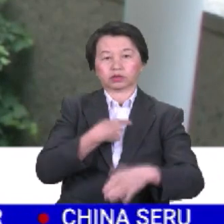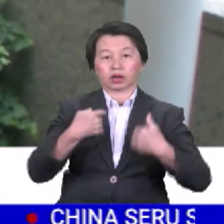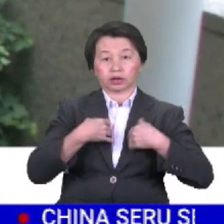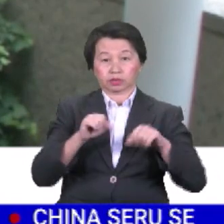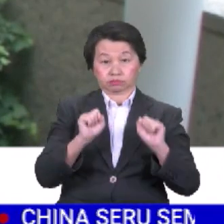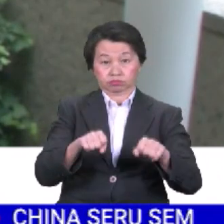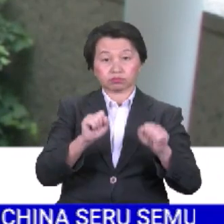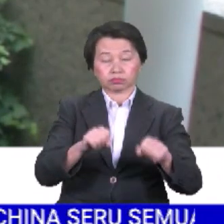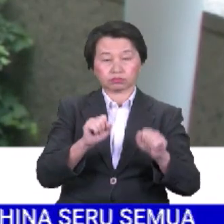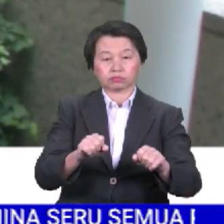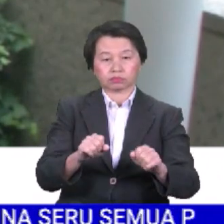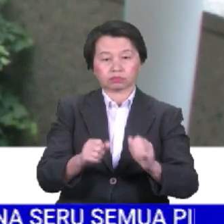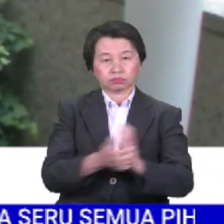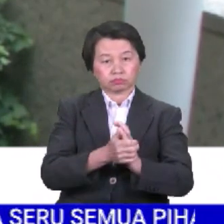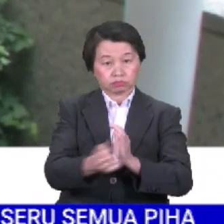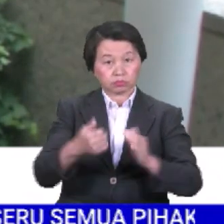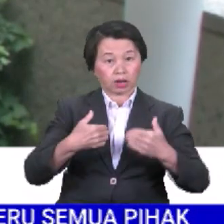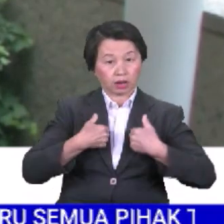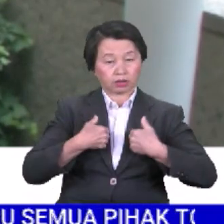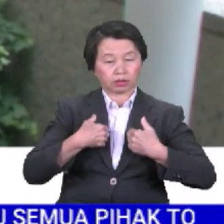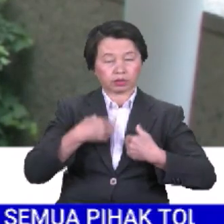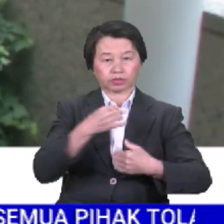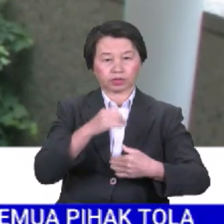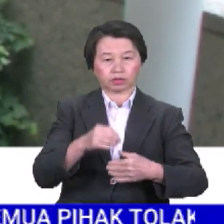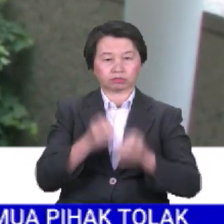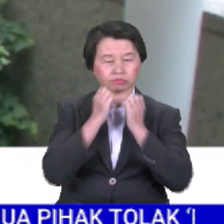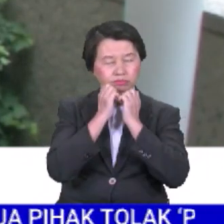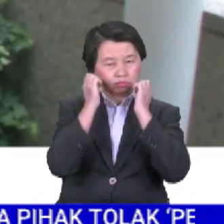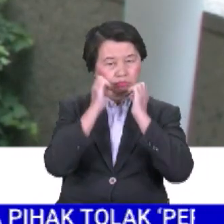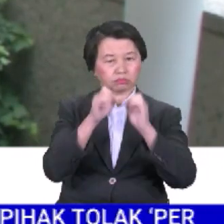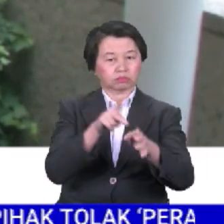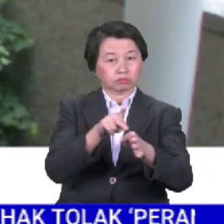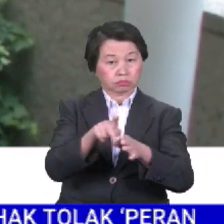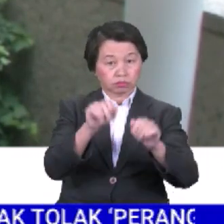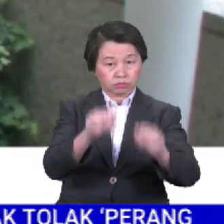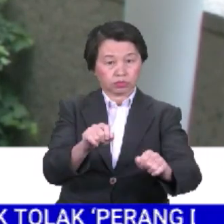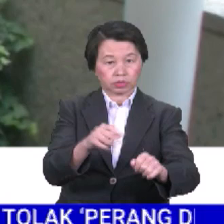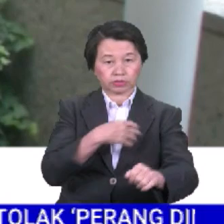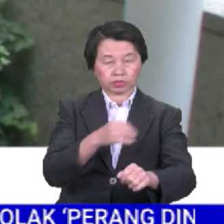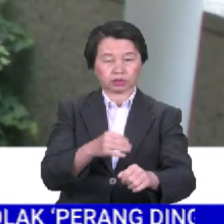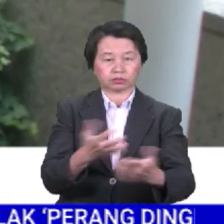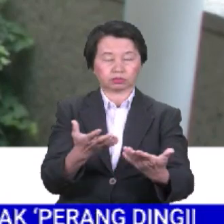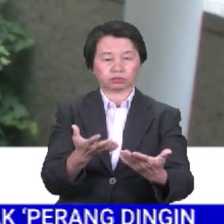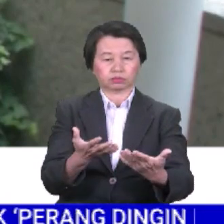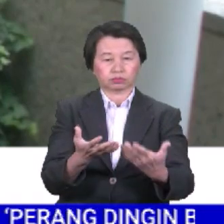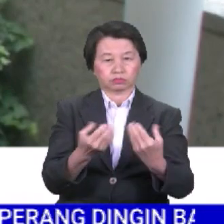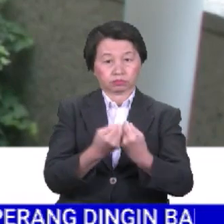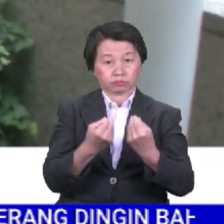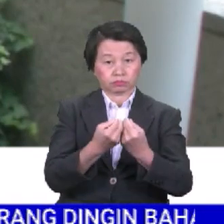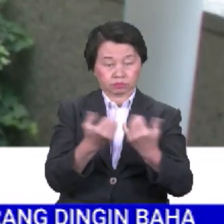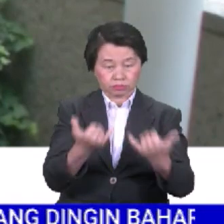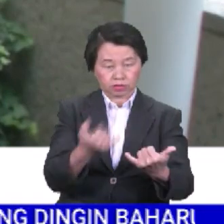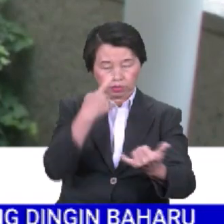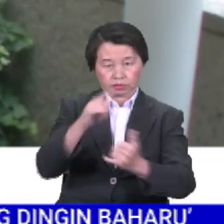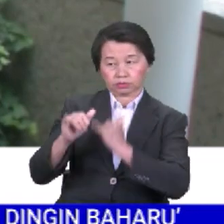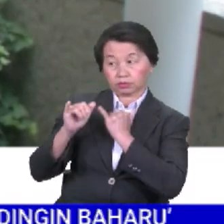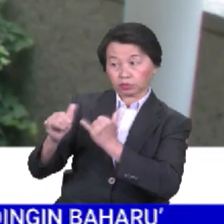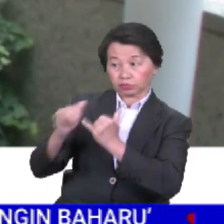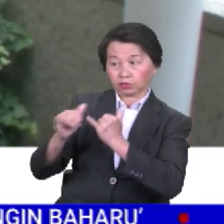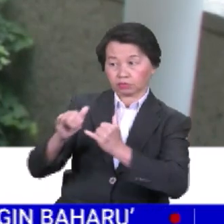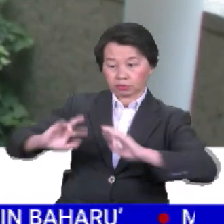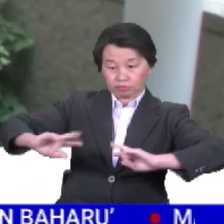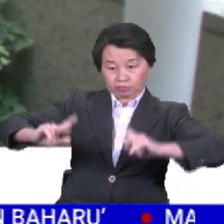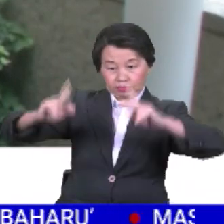keupayaan dan juga capability dan juga capacity setakat ini untuk bersama-sama